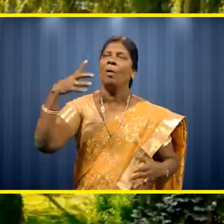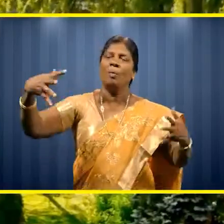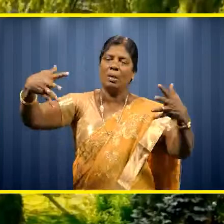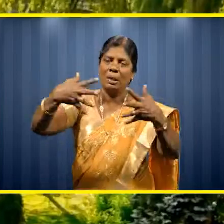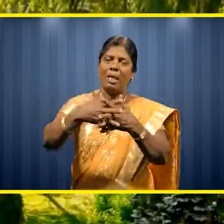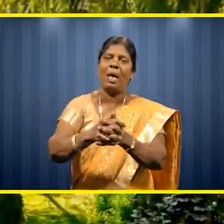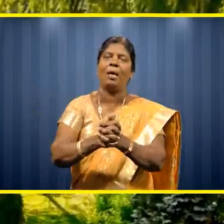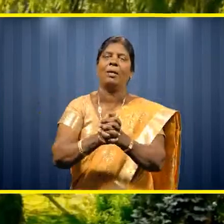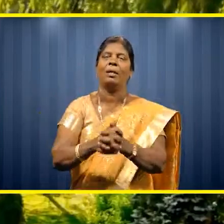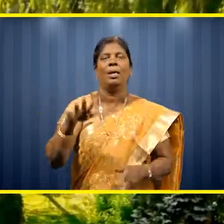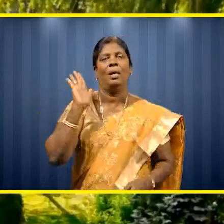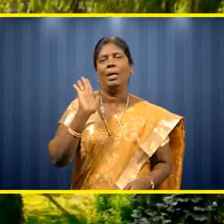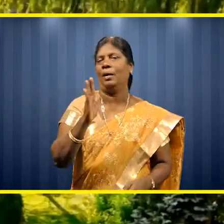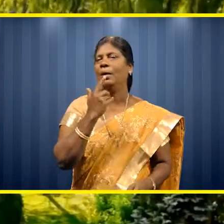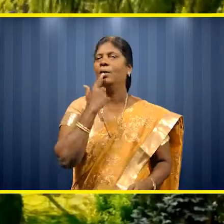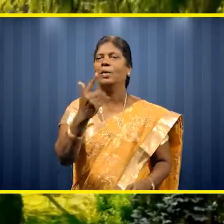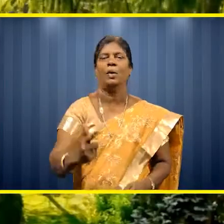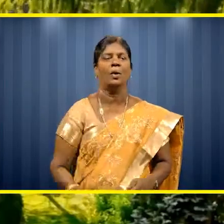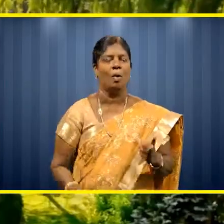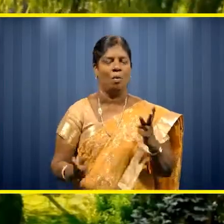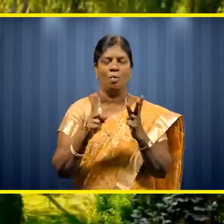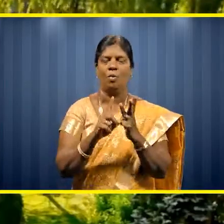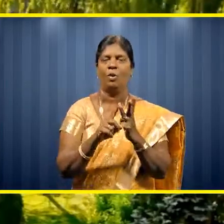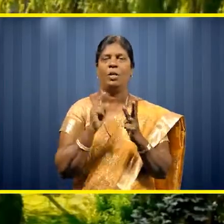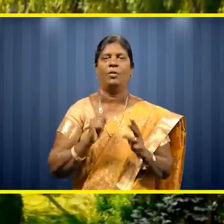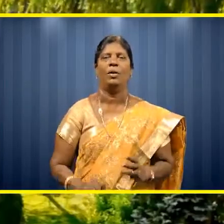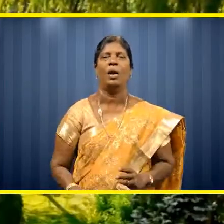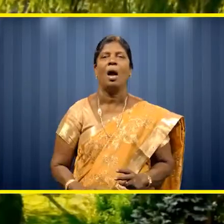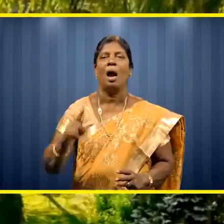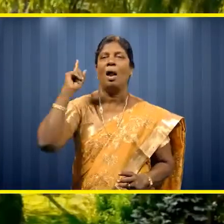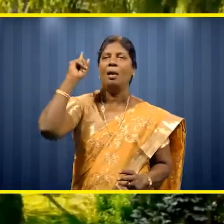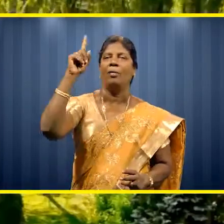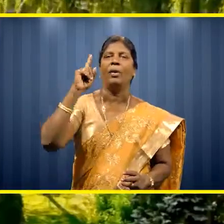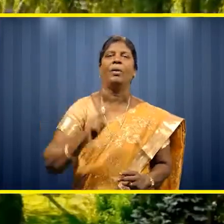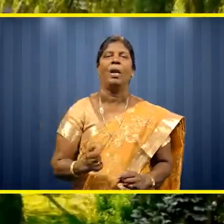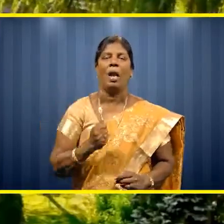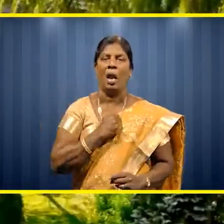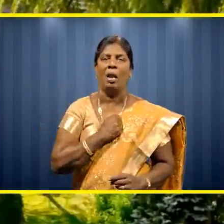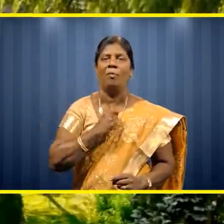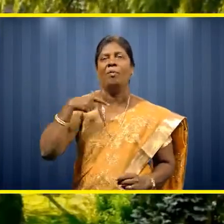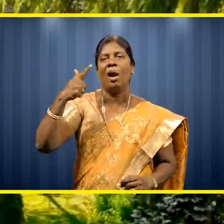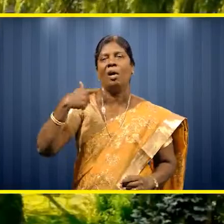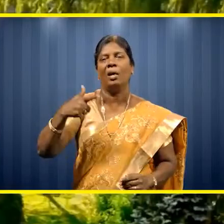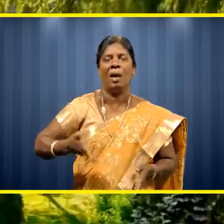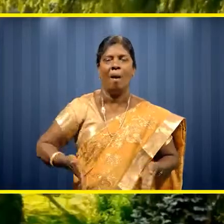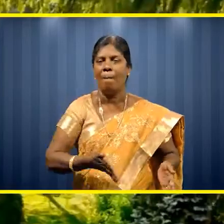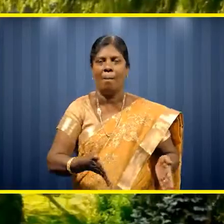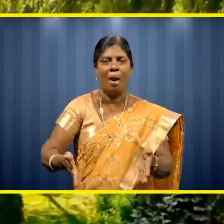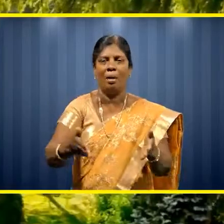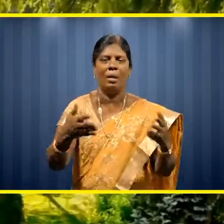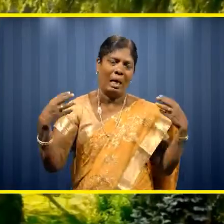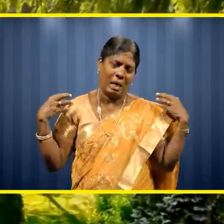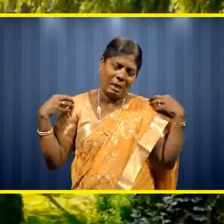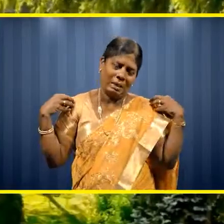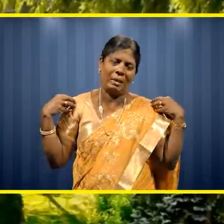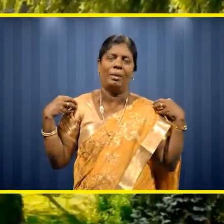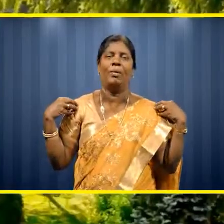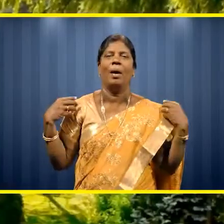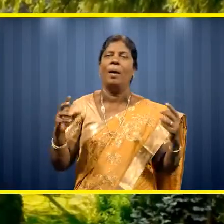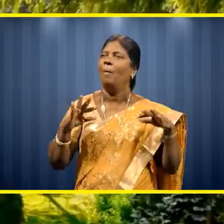போதுமானவர், நான் உம்மை சார்ந்து நிற்கிறேன் என்று சொல்லுங்கள். 3, ஆண்டவரே என்னுடைய வாழ்க்கை